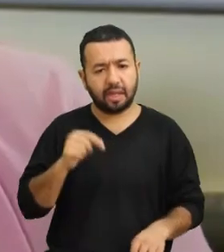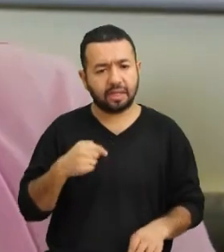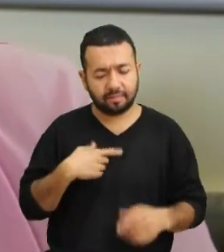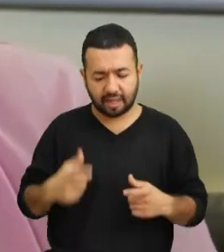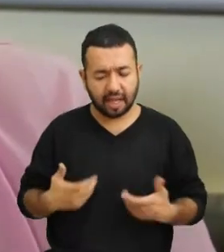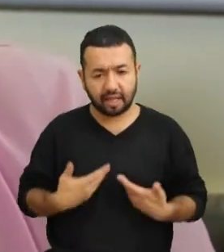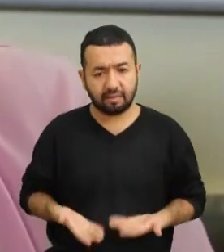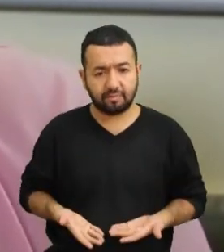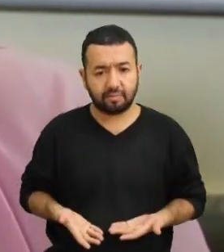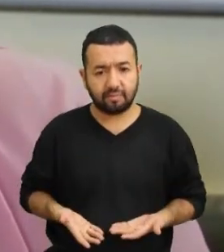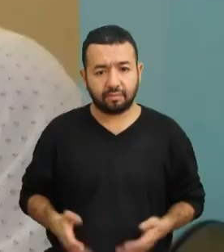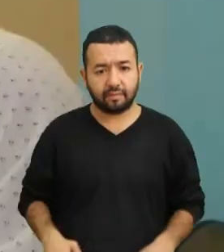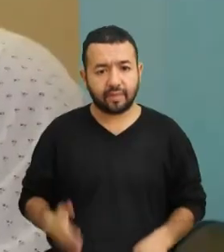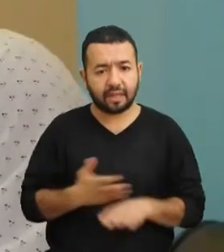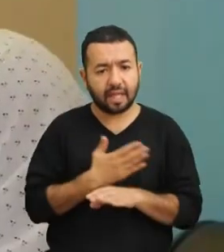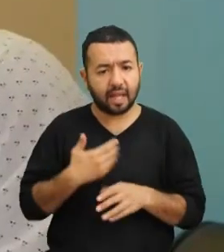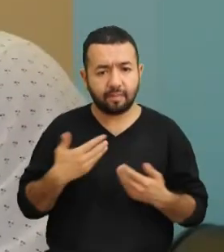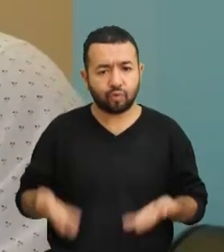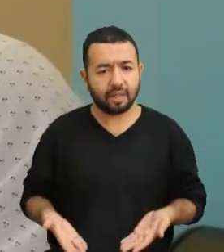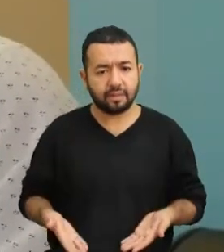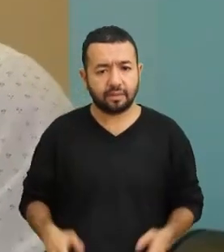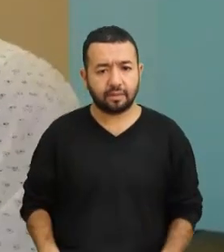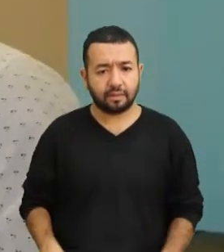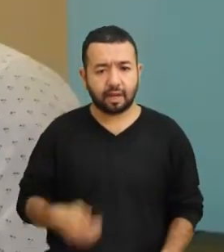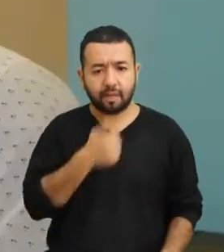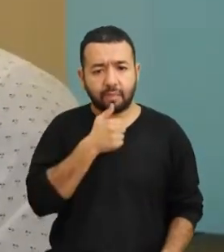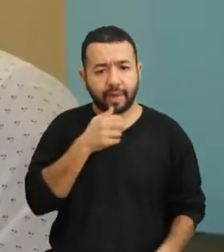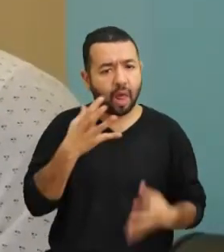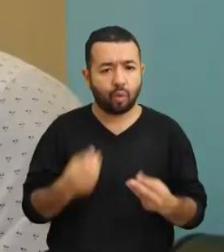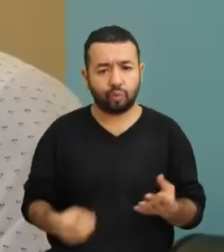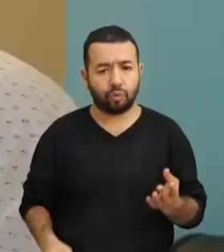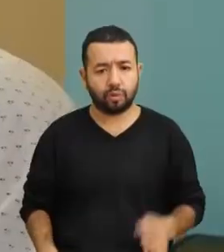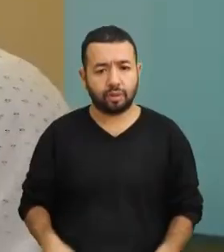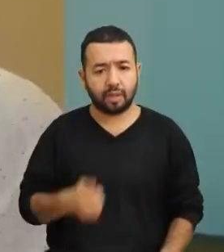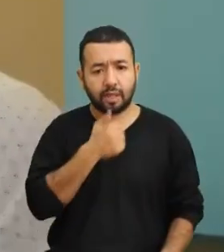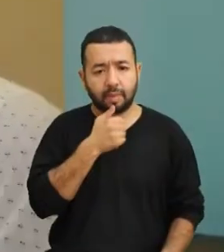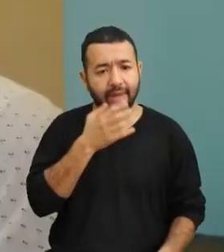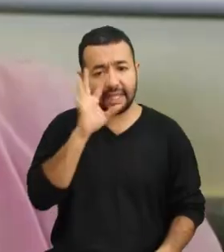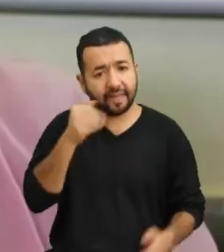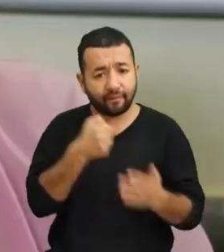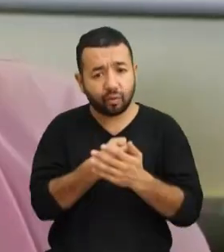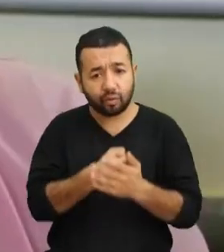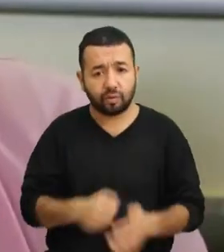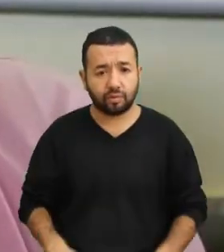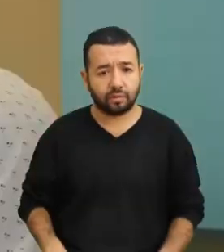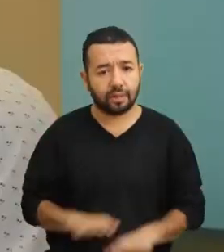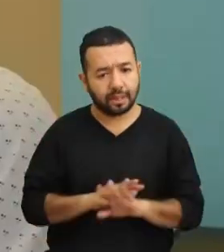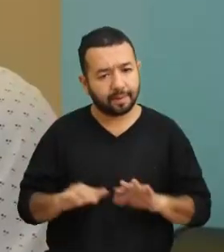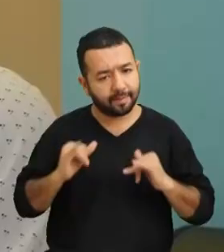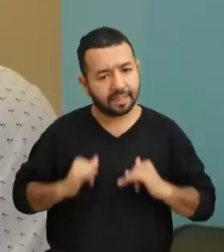ben? Neden buradayız? Babama ne oldu? Babamı kim ezdi?